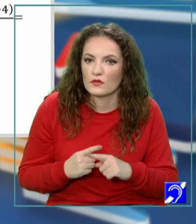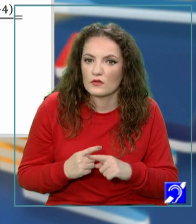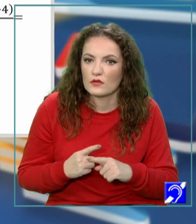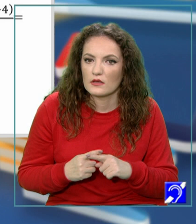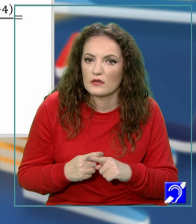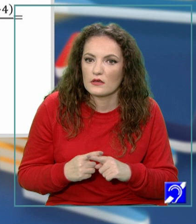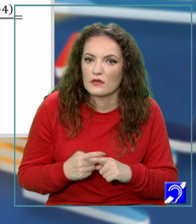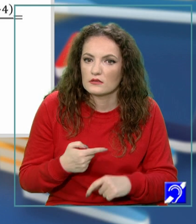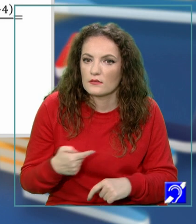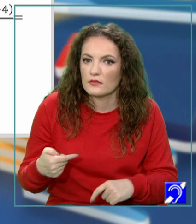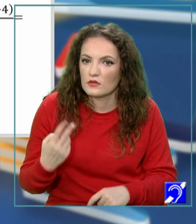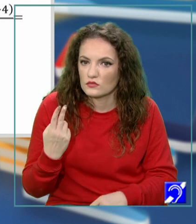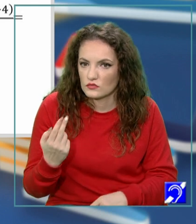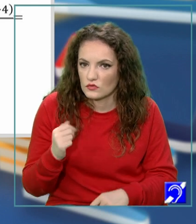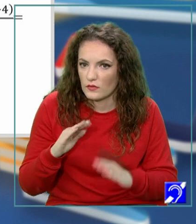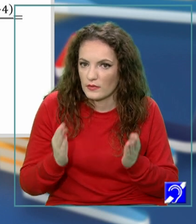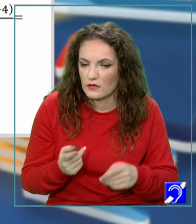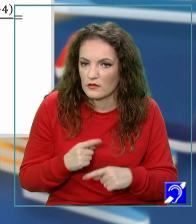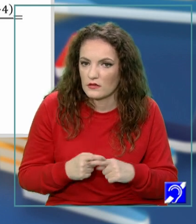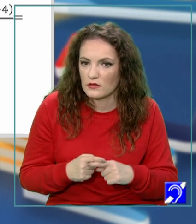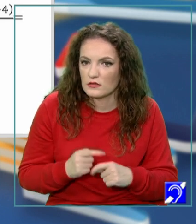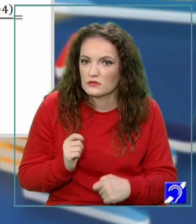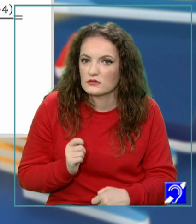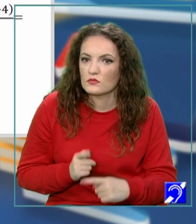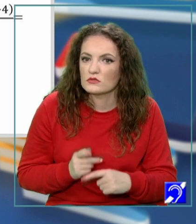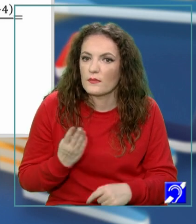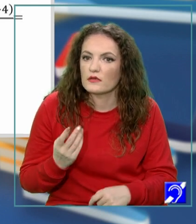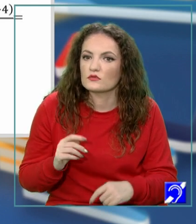4, minus, deoarece minus ori plus fac minus, pe